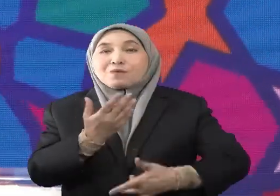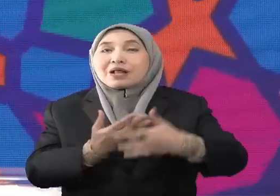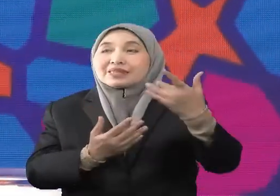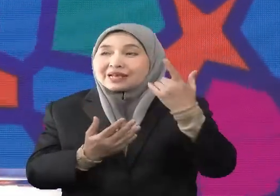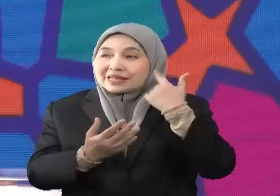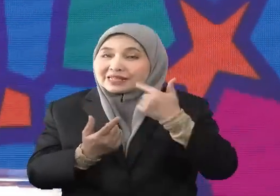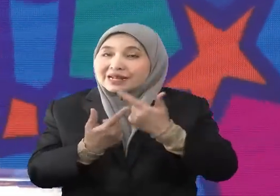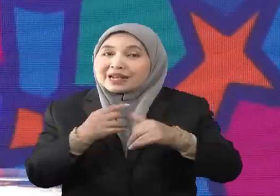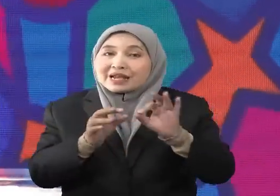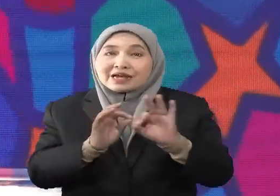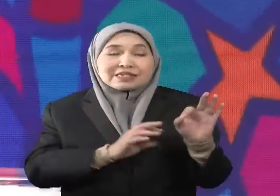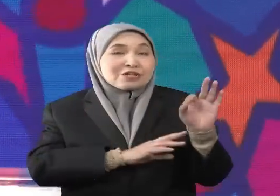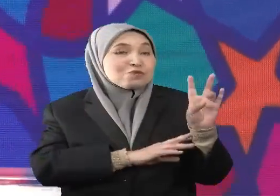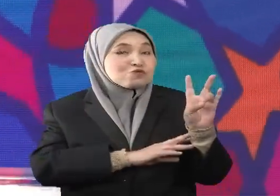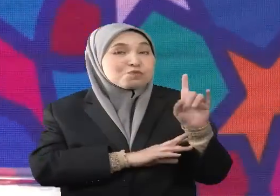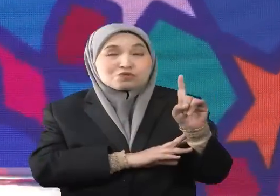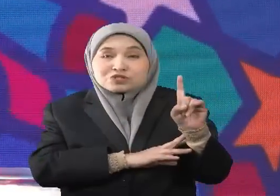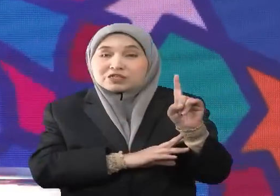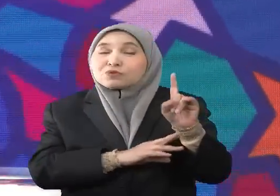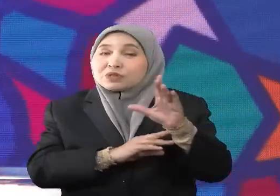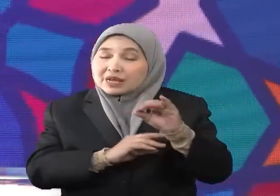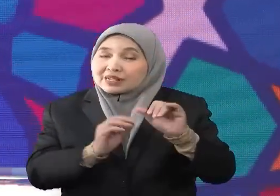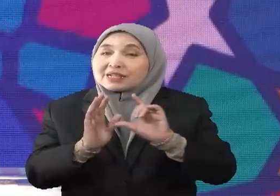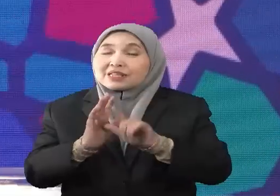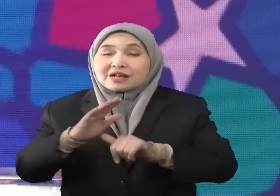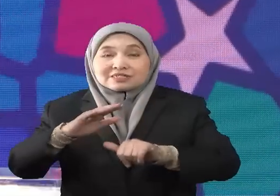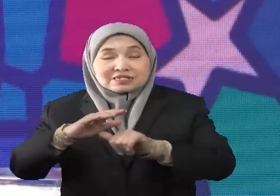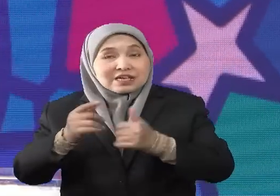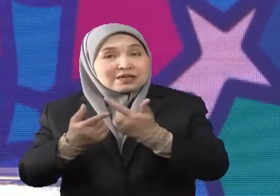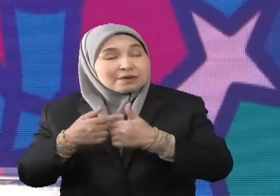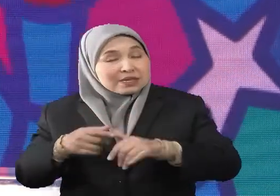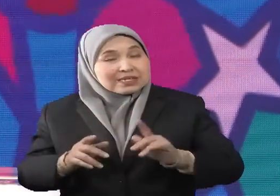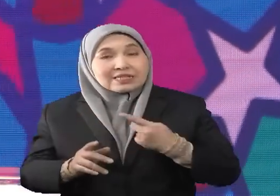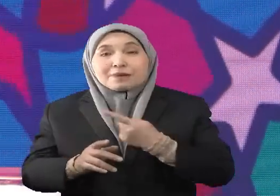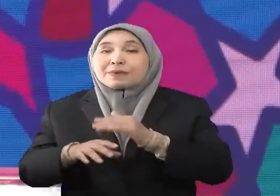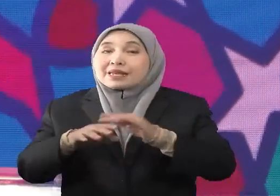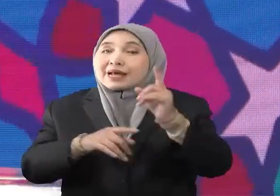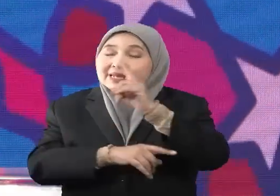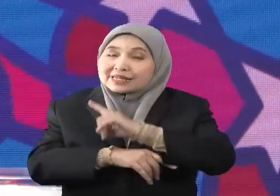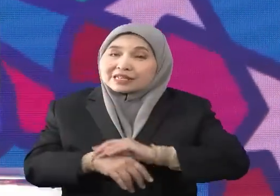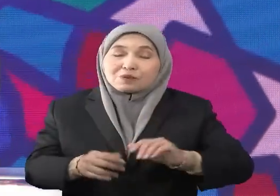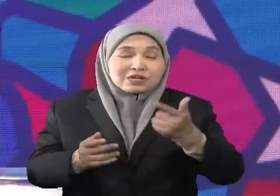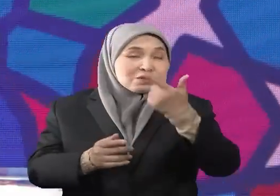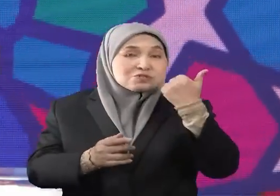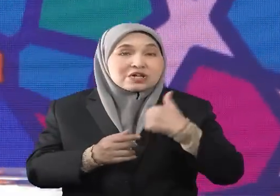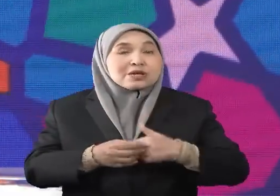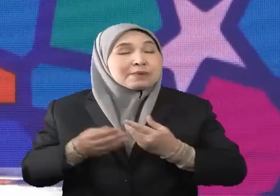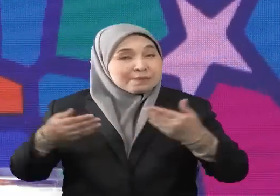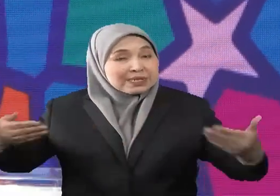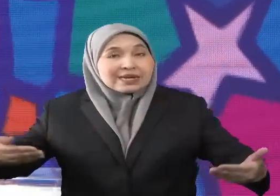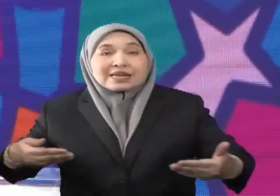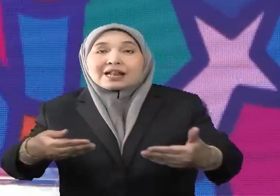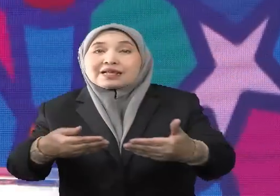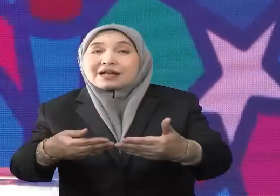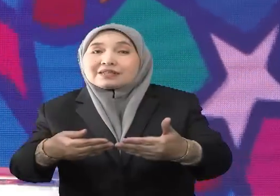tadi daripada ayat yang ke-71 yang akan menjadi asas juga perbincangan kita pada hari ini oleh itu setelah itu saya memperkenalkanlah